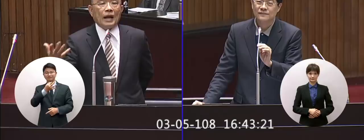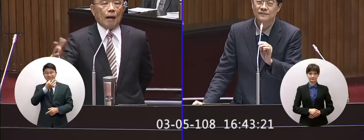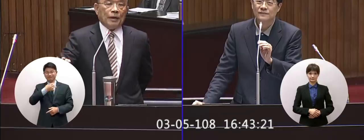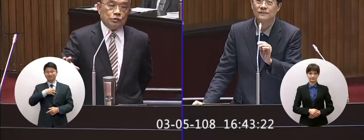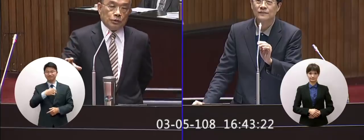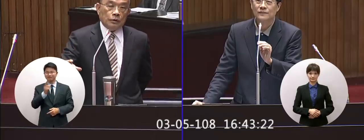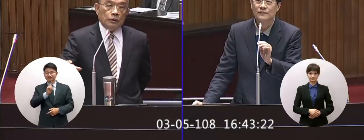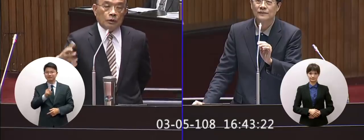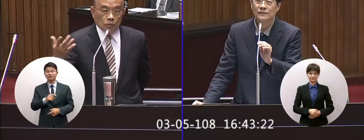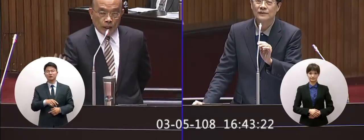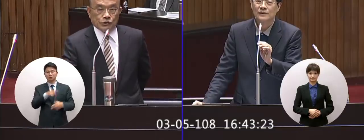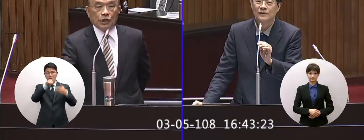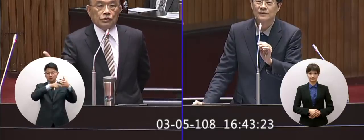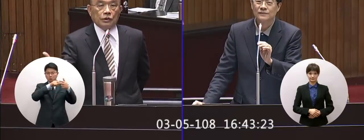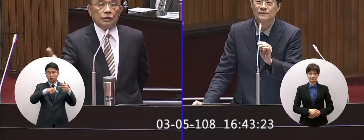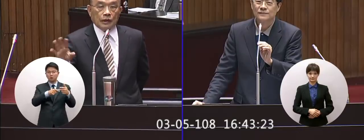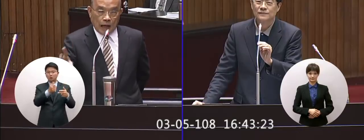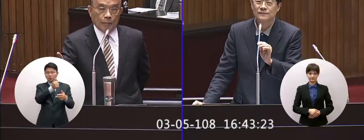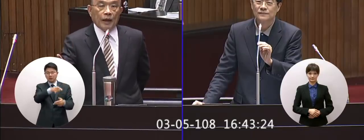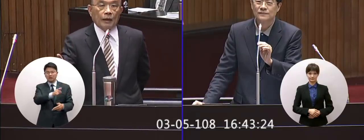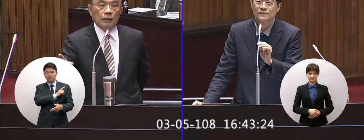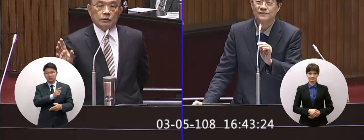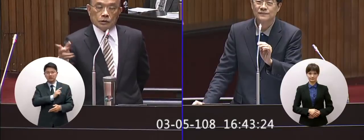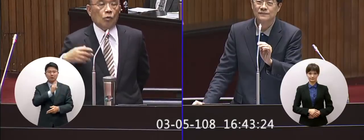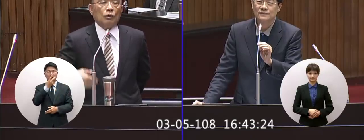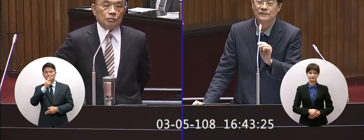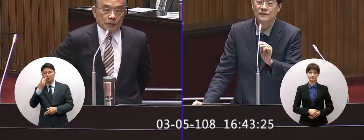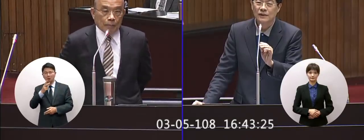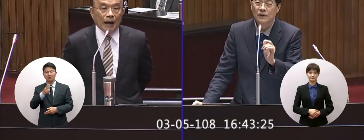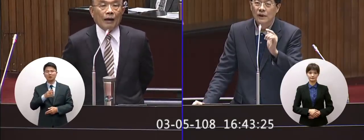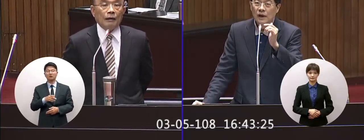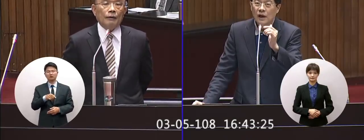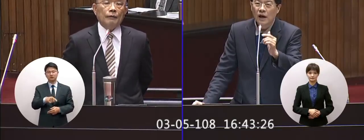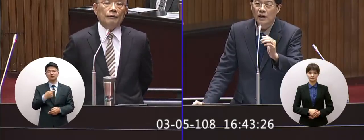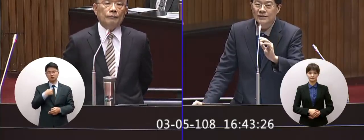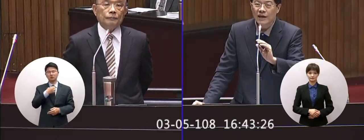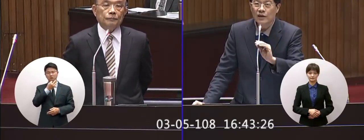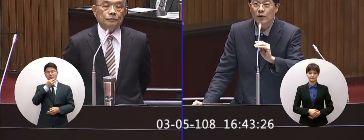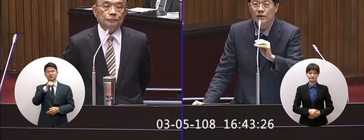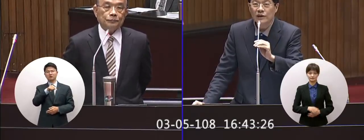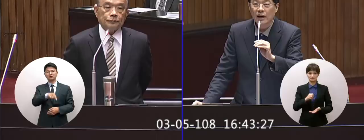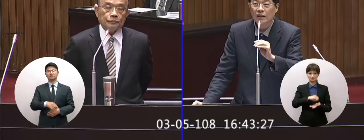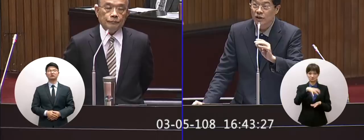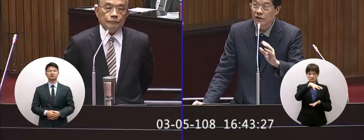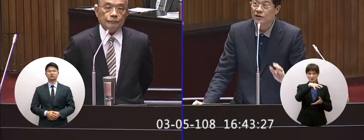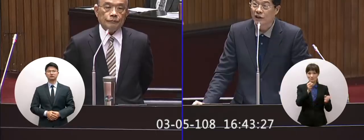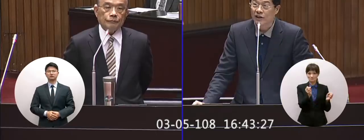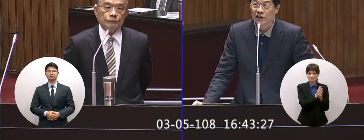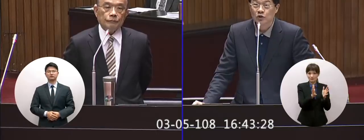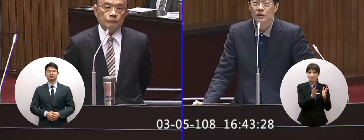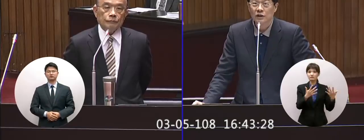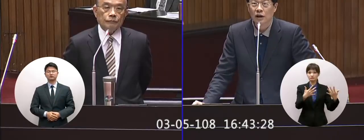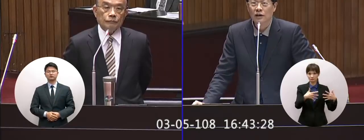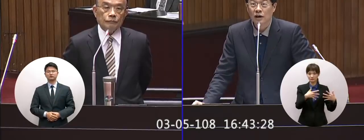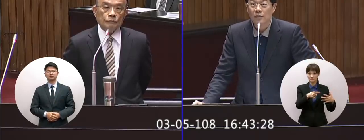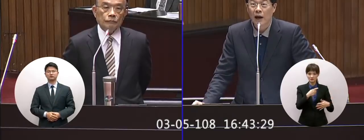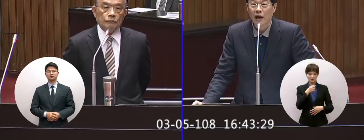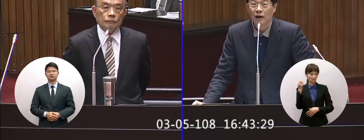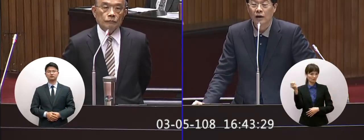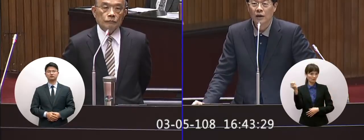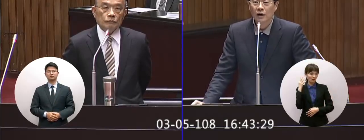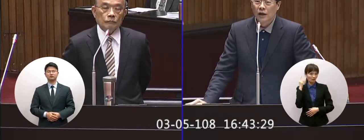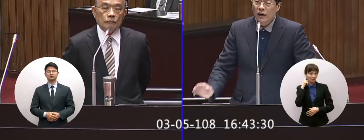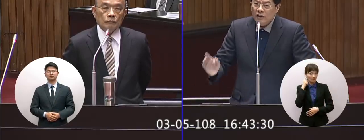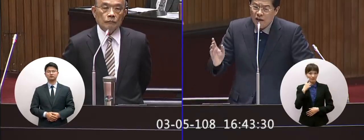都这样变来变去，为选举改变，这种我是比较怕。 核灾的问题啊，听起来的确是很可